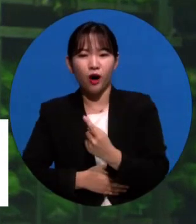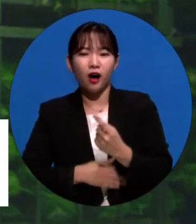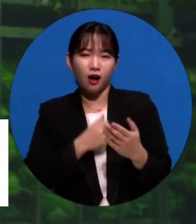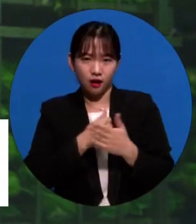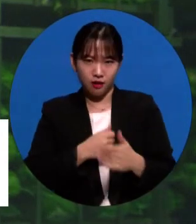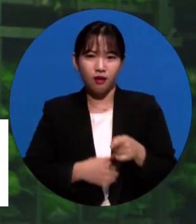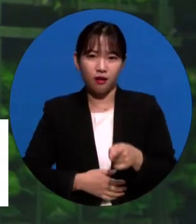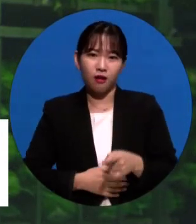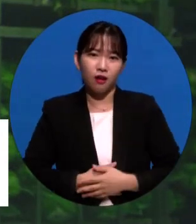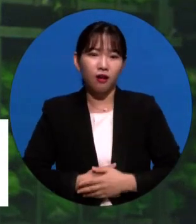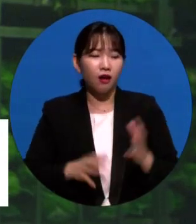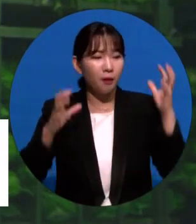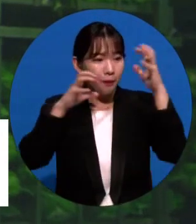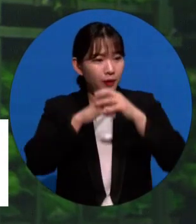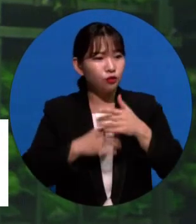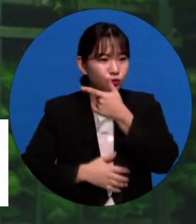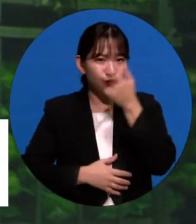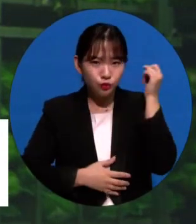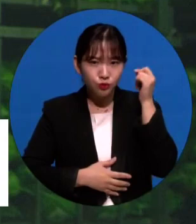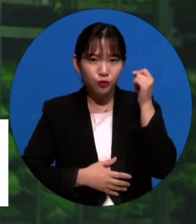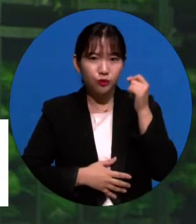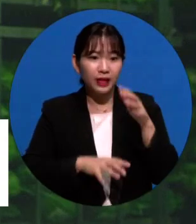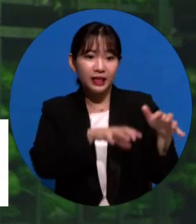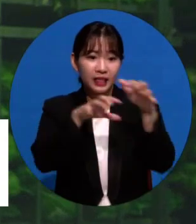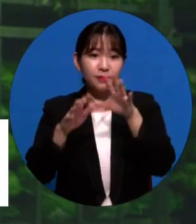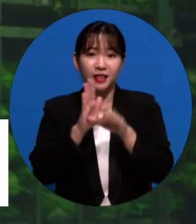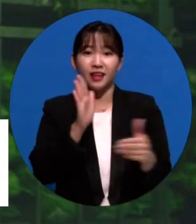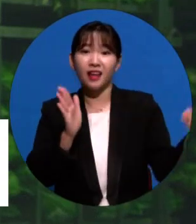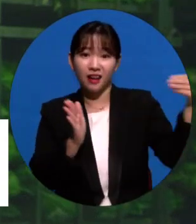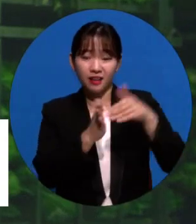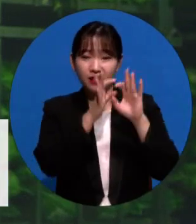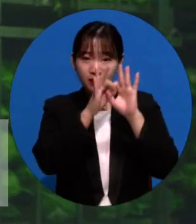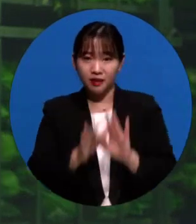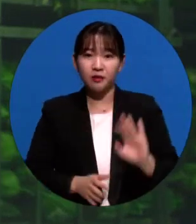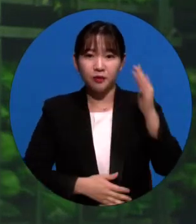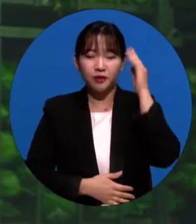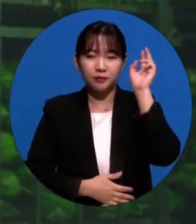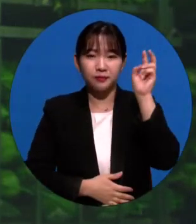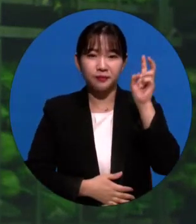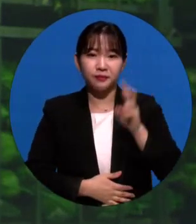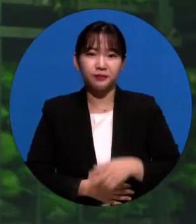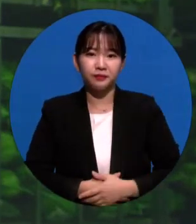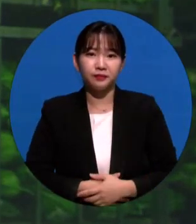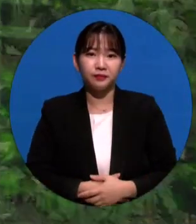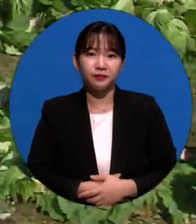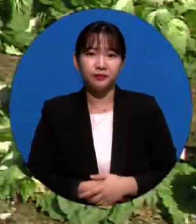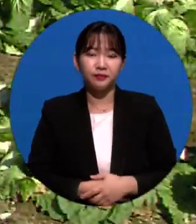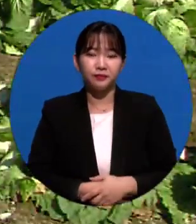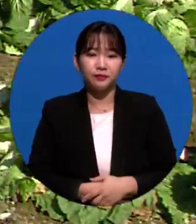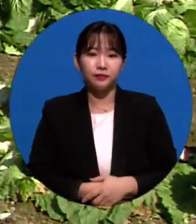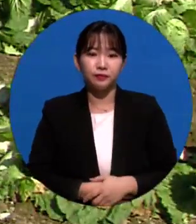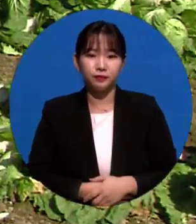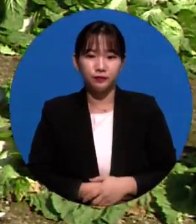때문인데 배추 수금 나는 김장철 까지 이어질 전망입니다 친구와 기잡니다